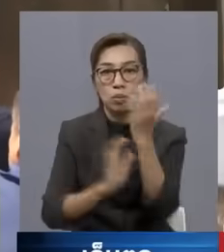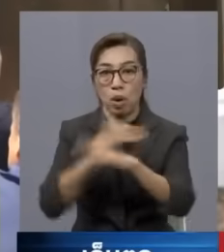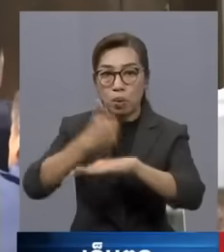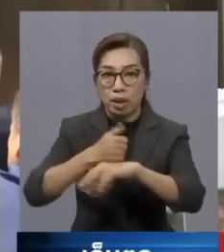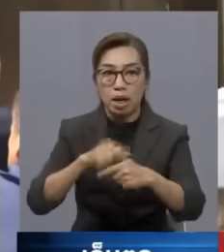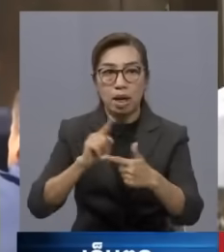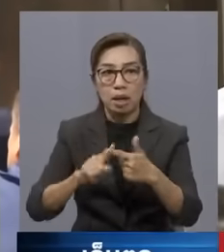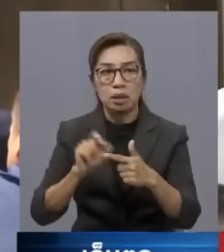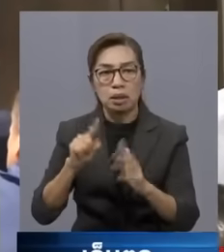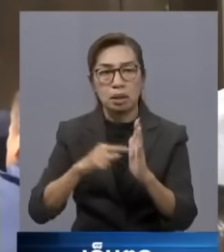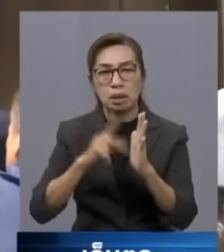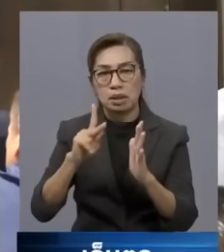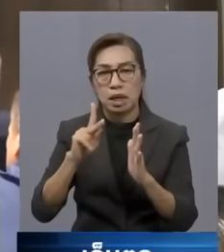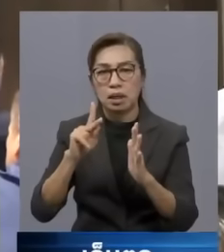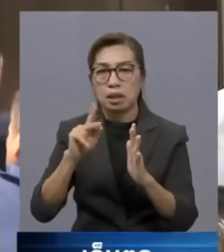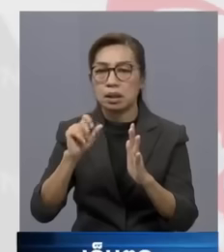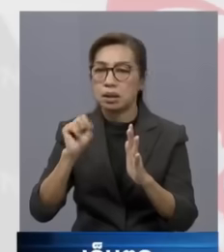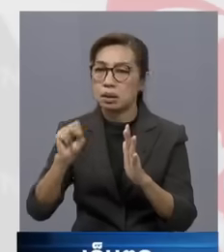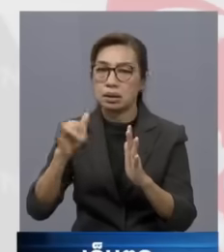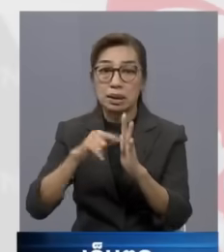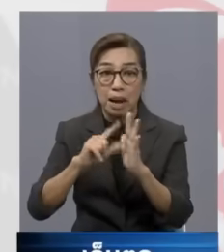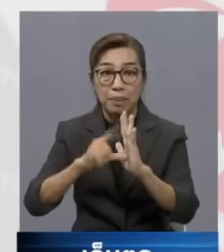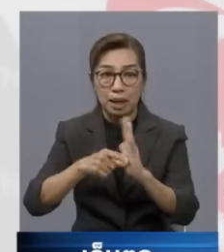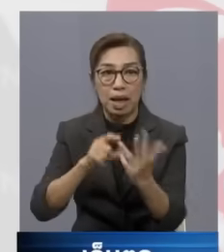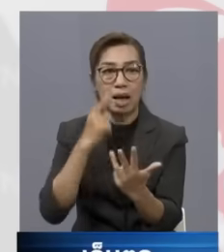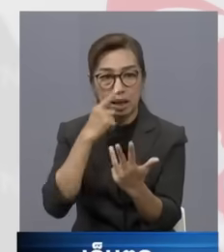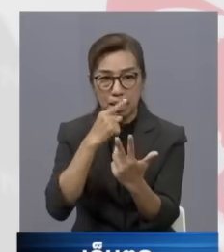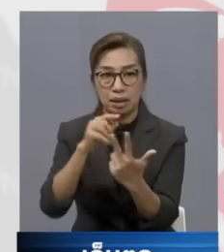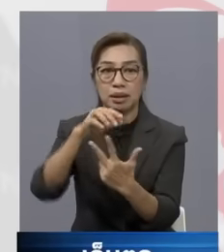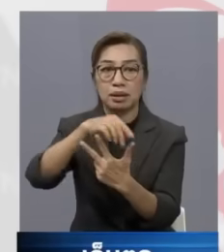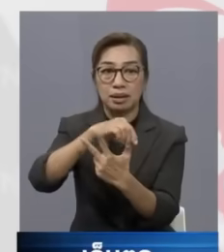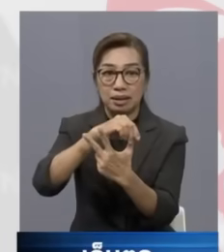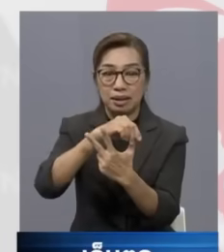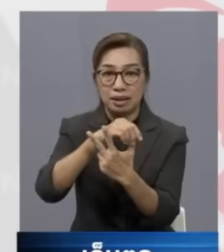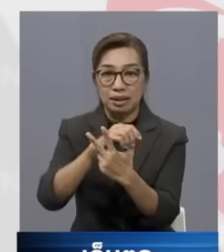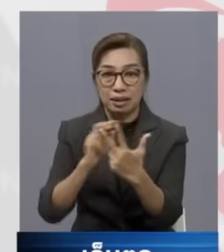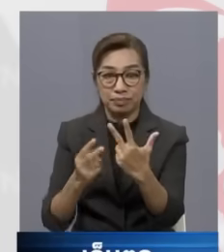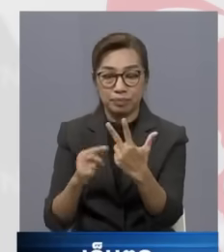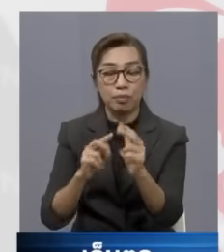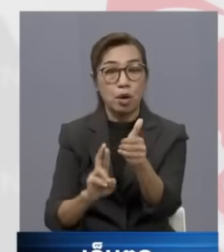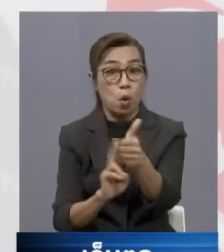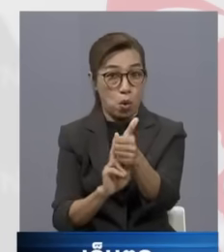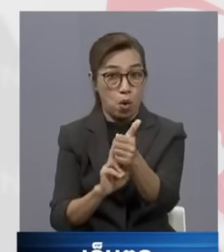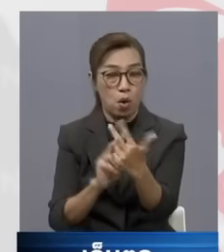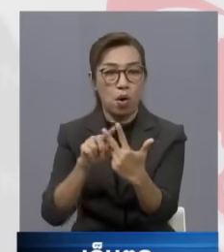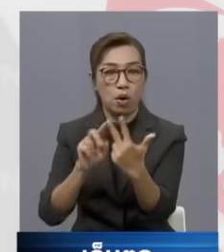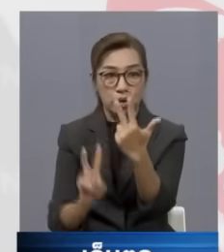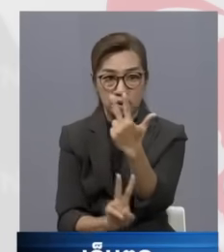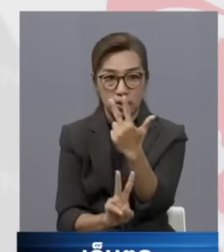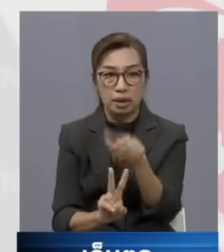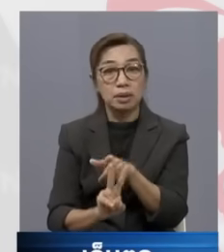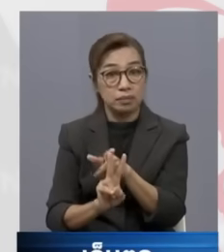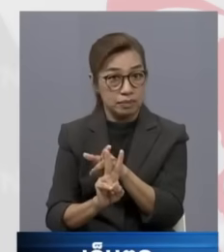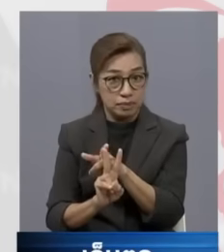คุณศักดิ์สยามชิดชอบเลขาธิการพรรคคุณทรงศักดิ์ทองศรีรองหัวหน้าพรรคคุณพิพัฒน์